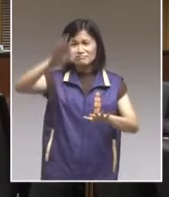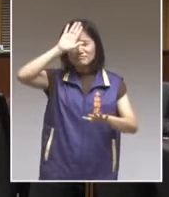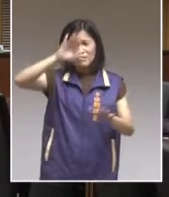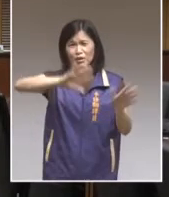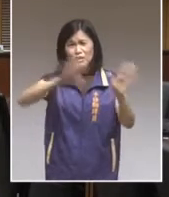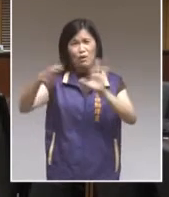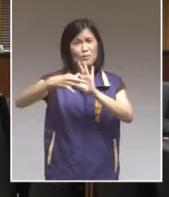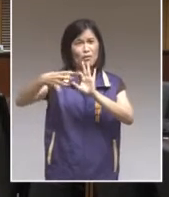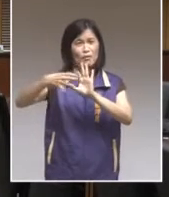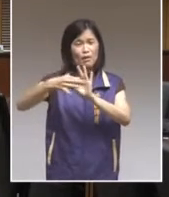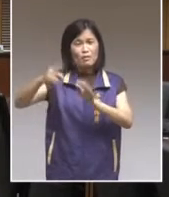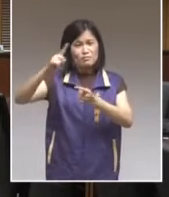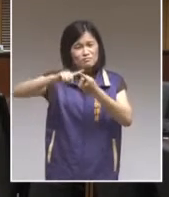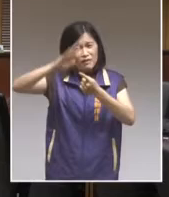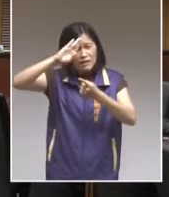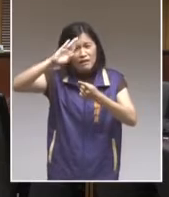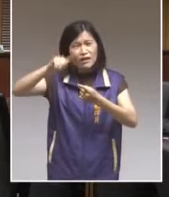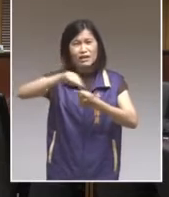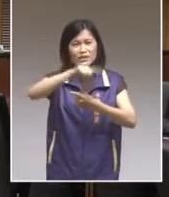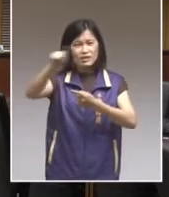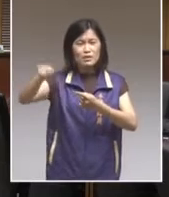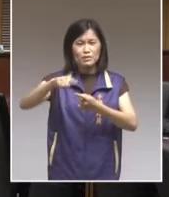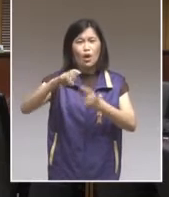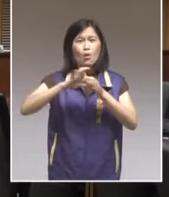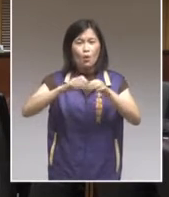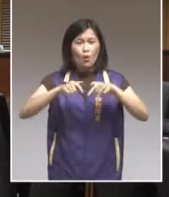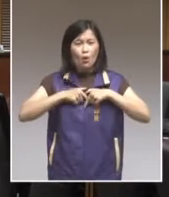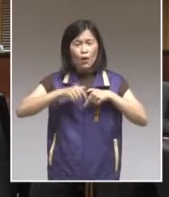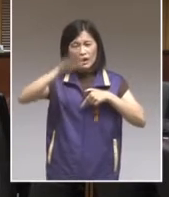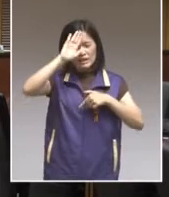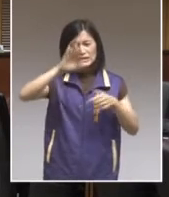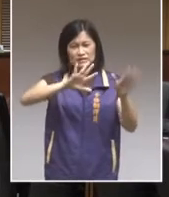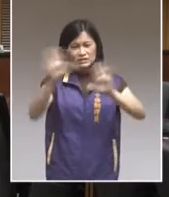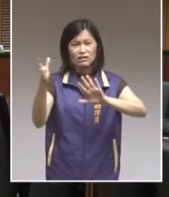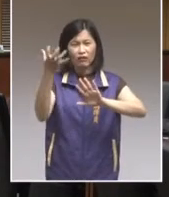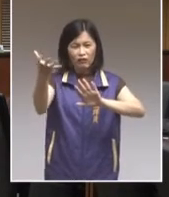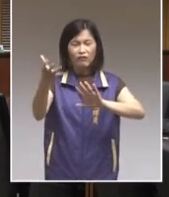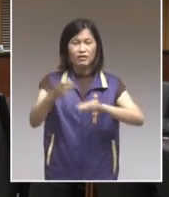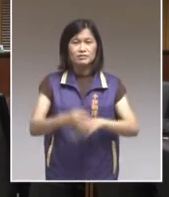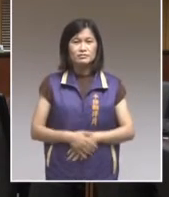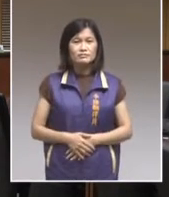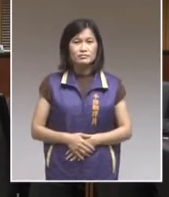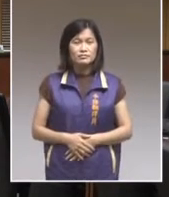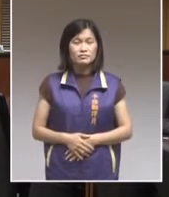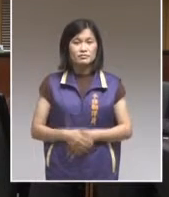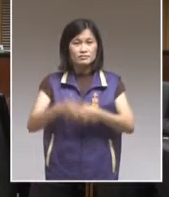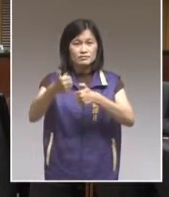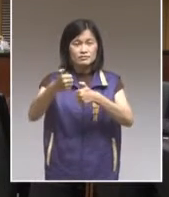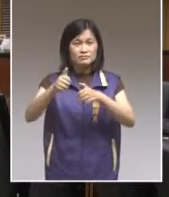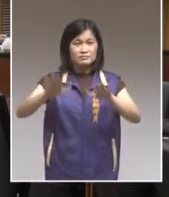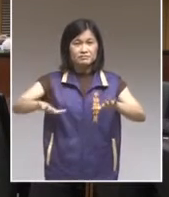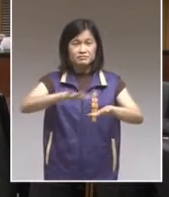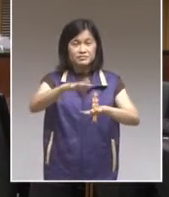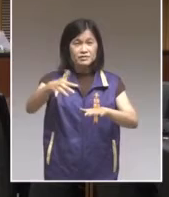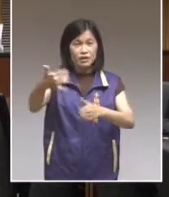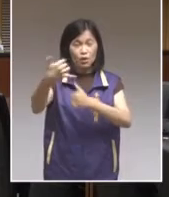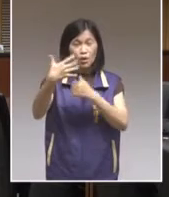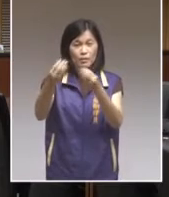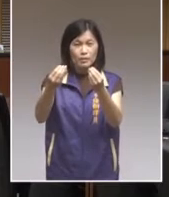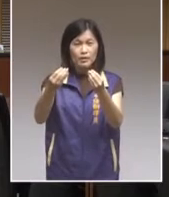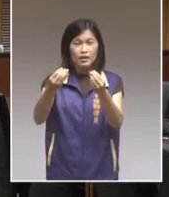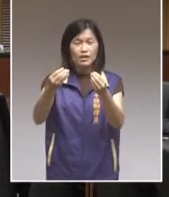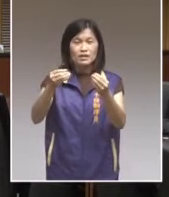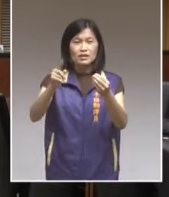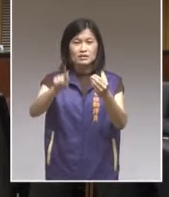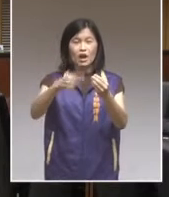歉，好不好？我们因为很多人在关心疫情，好，谢谢。还有吗？ 好，现场没有进一步的问题哈。